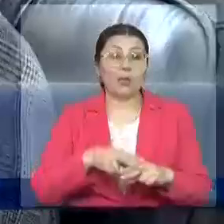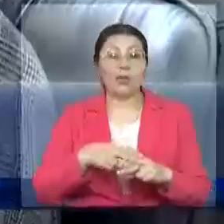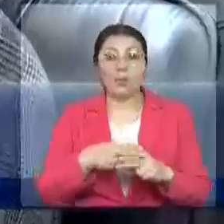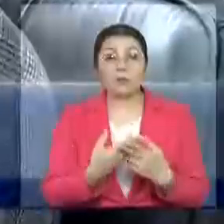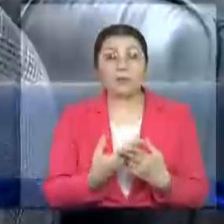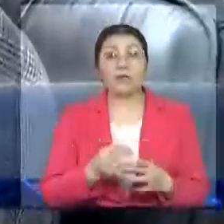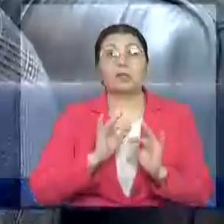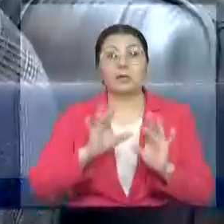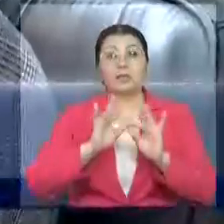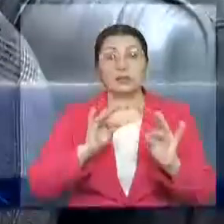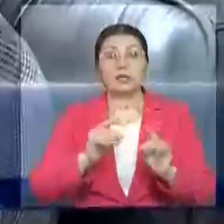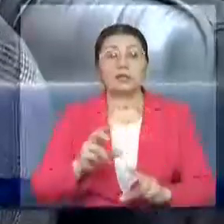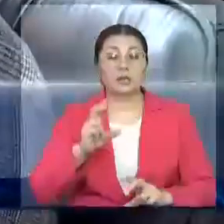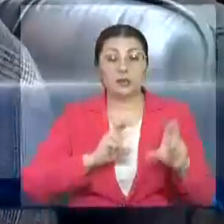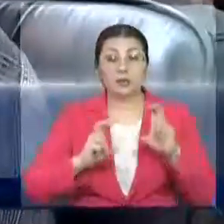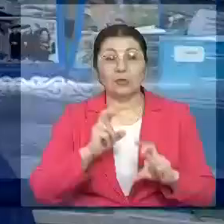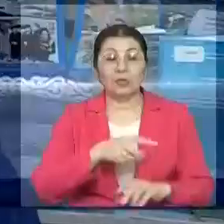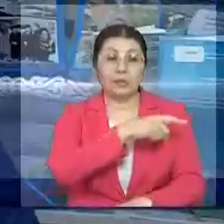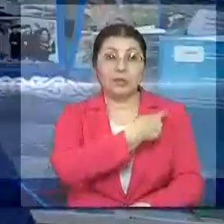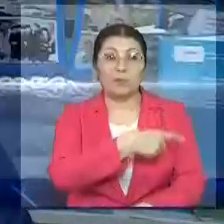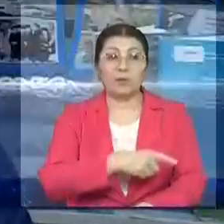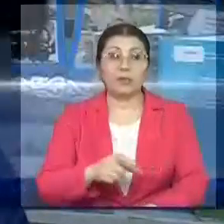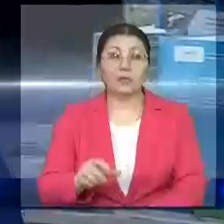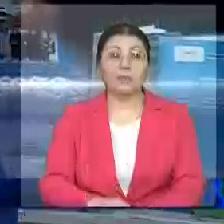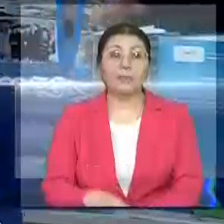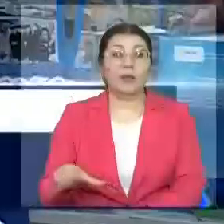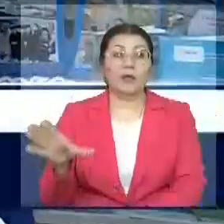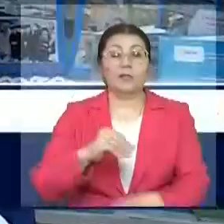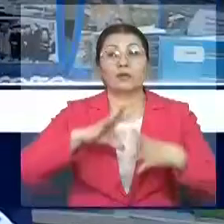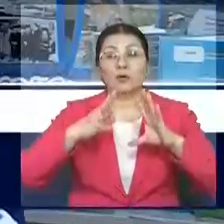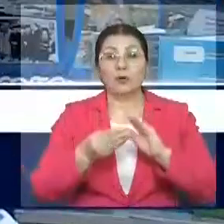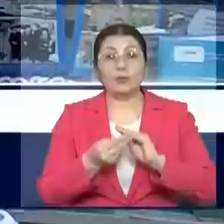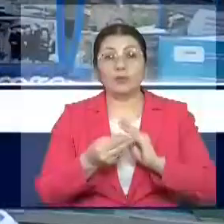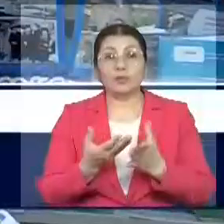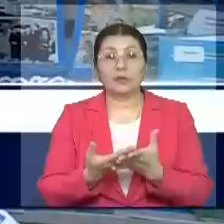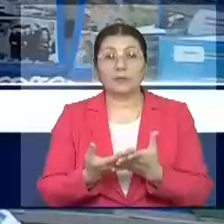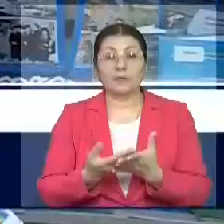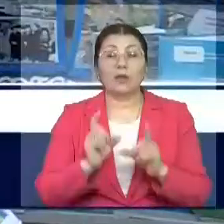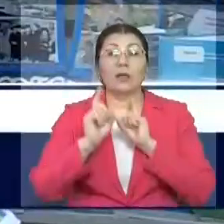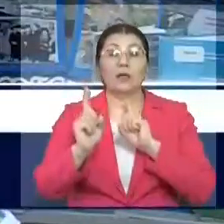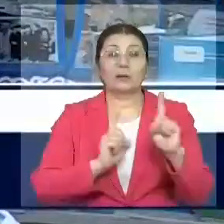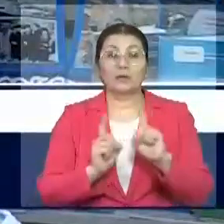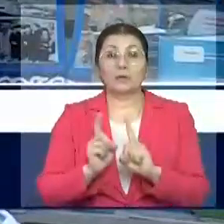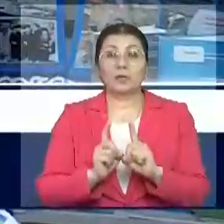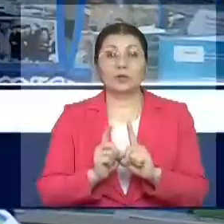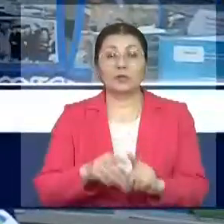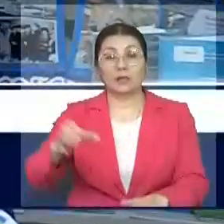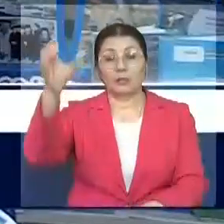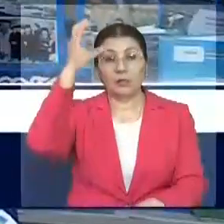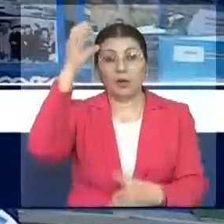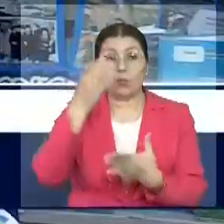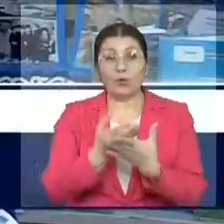многом другом рассказали студенты-медики. Все вузовская общая итоговая конференция «Наука»